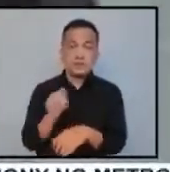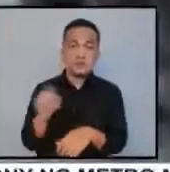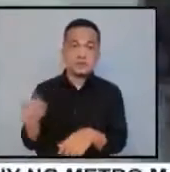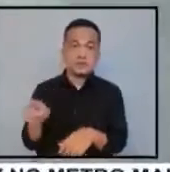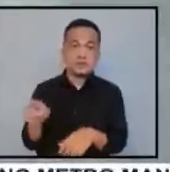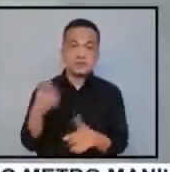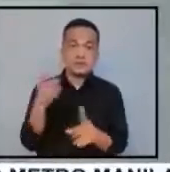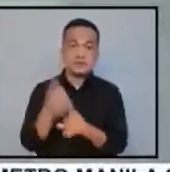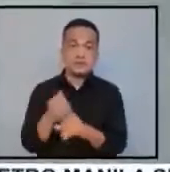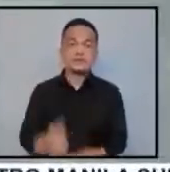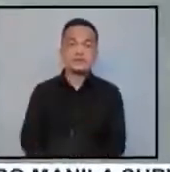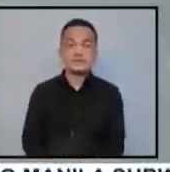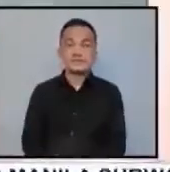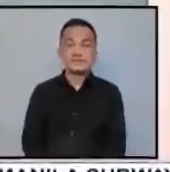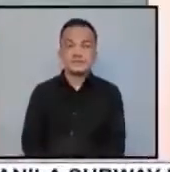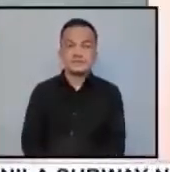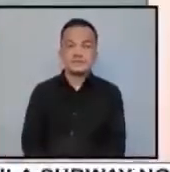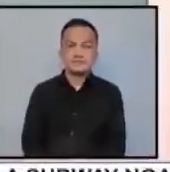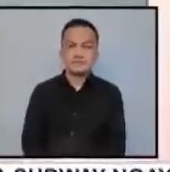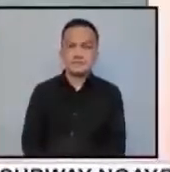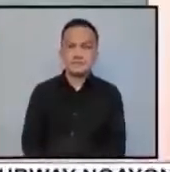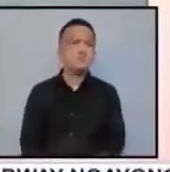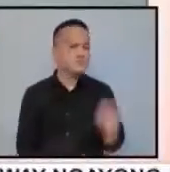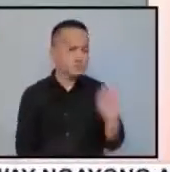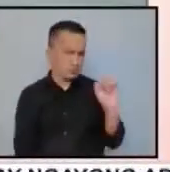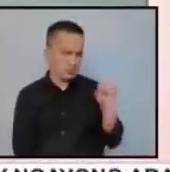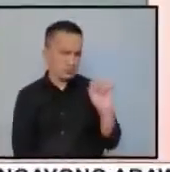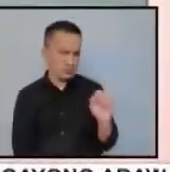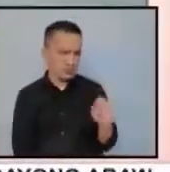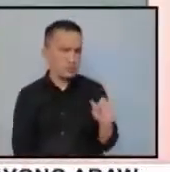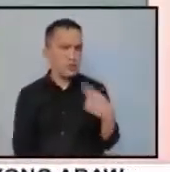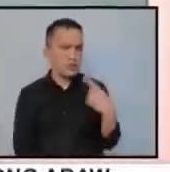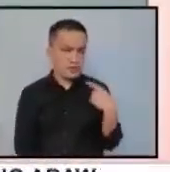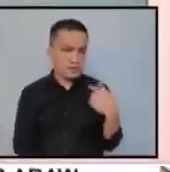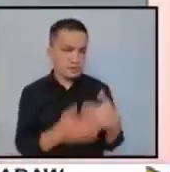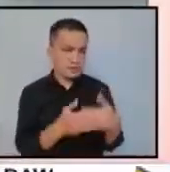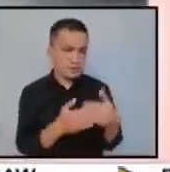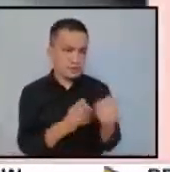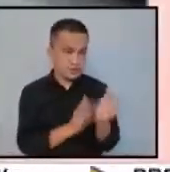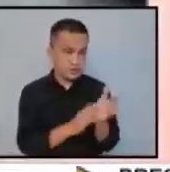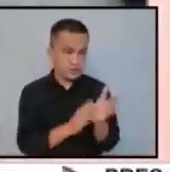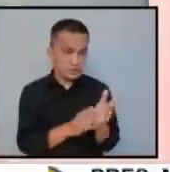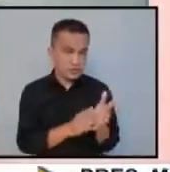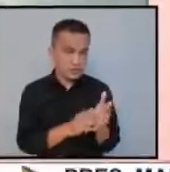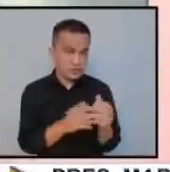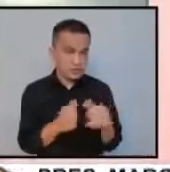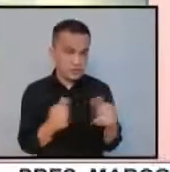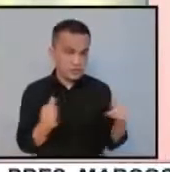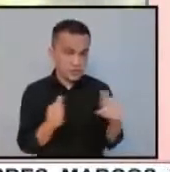maapektuhan. Oo, tsaka Noel, di ba tama meron ding malapit na eskwelahan dyan sa may area na yan?